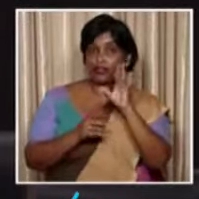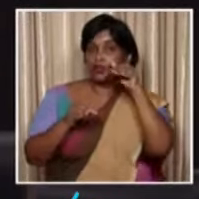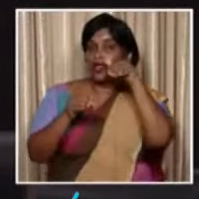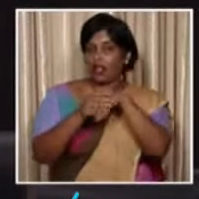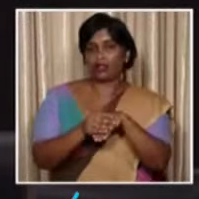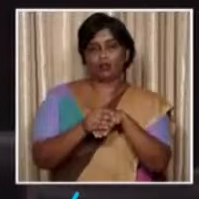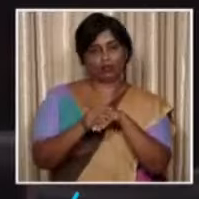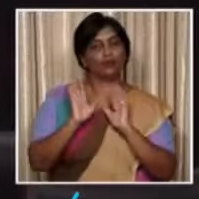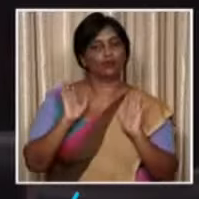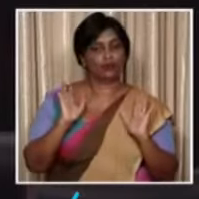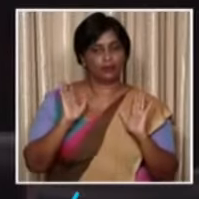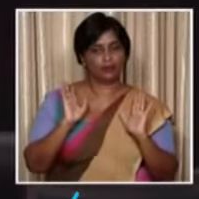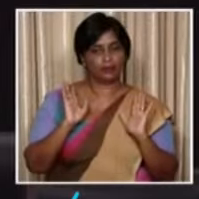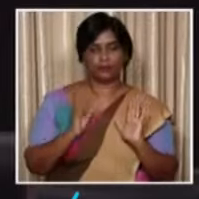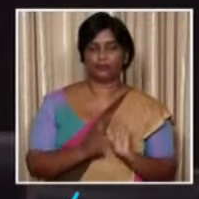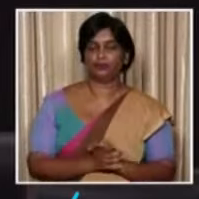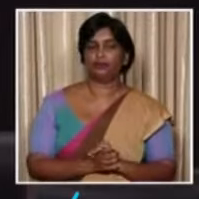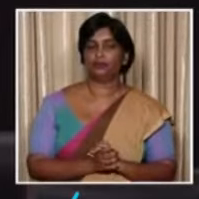इन्नो